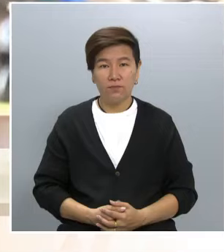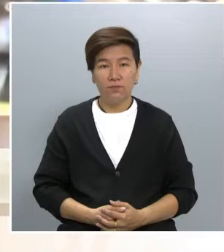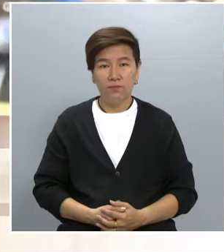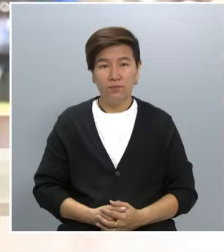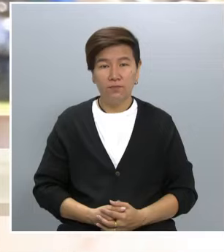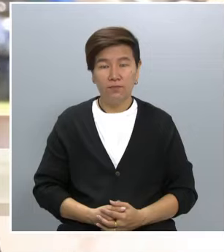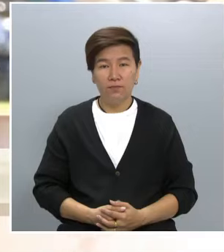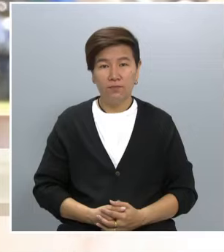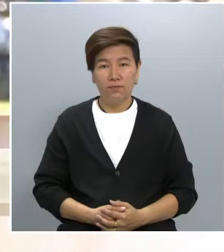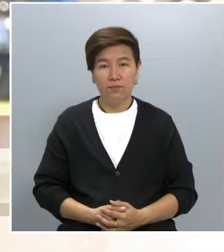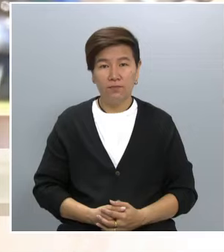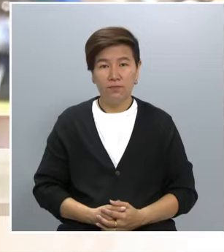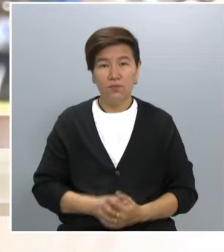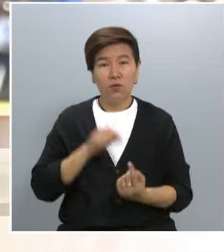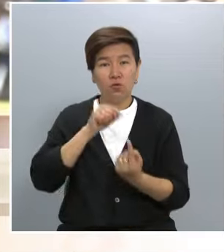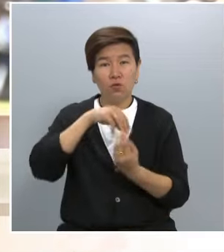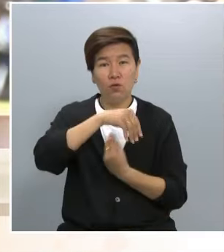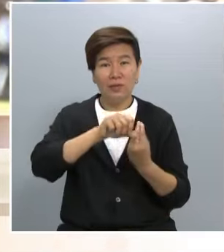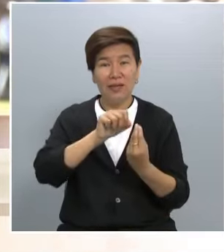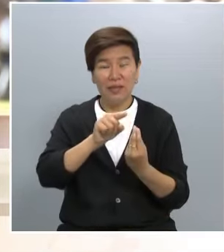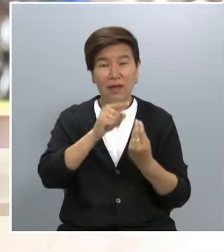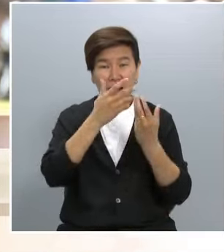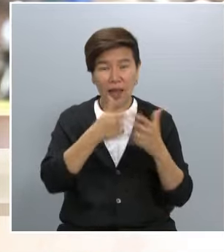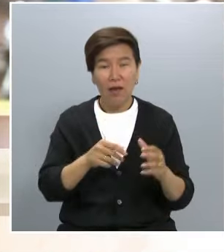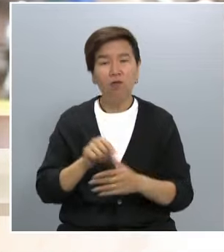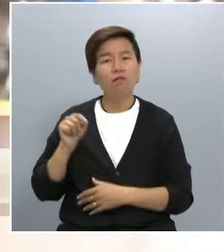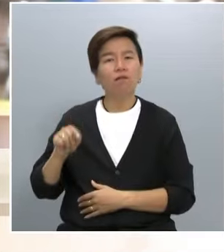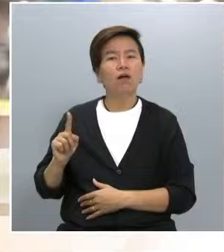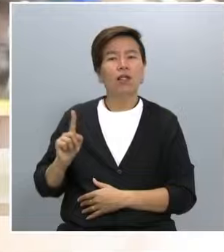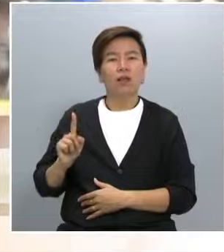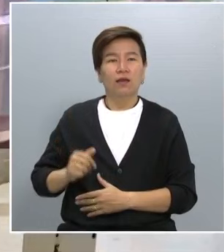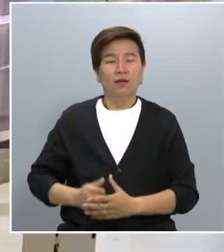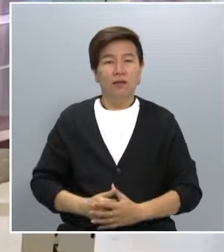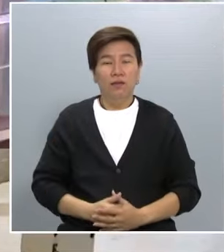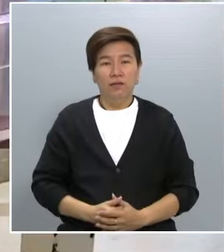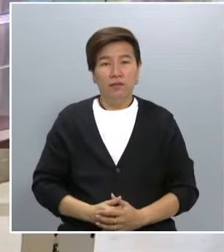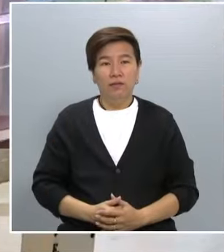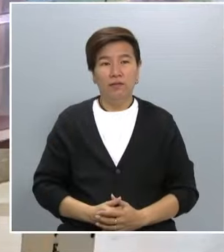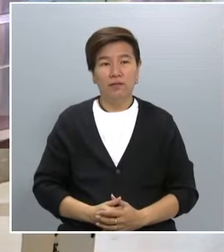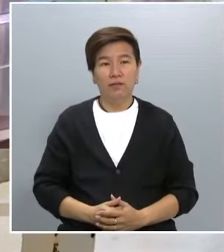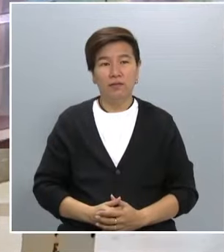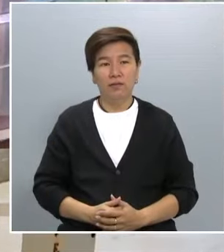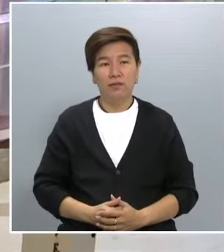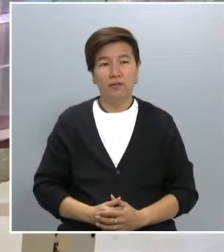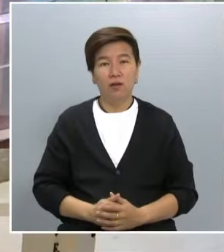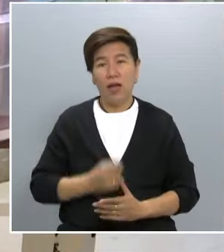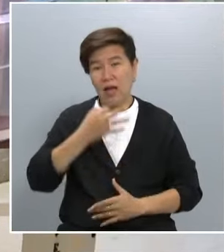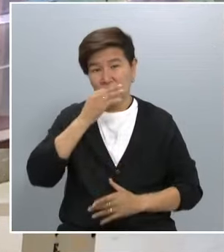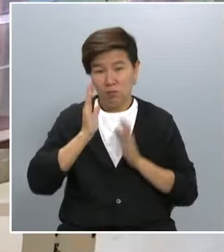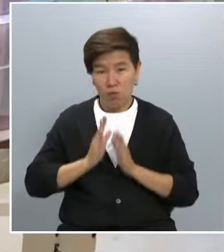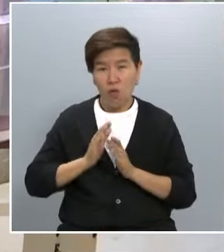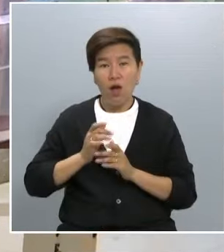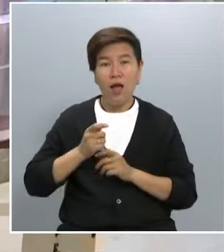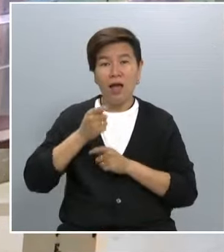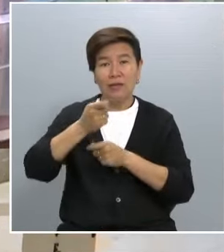ขณะที่พูดถึงประเด็นเศรษฐกิจต่อไปเรื่องนี้เอ่อบรรดาผู้ประกอบการที่เป็นชาวนาก็คือ